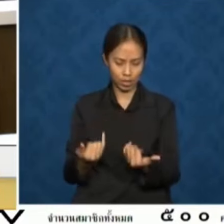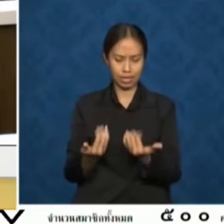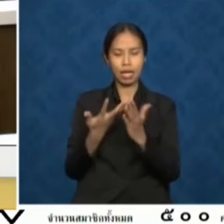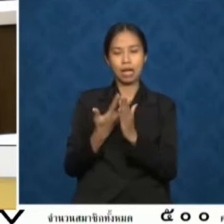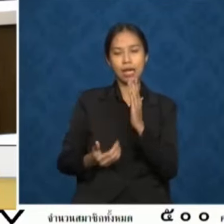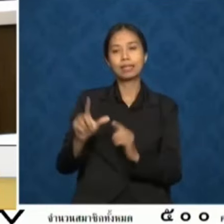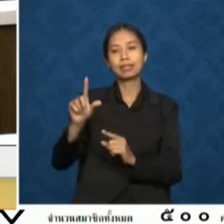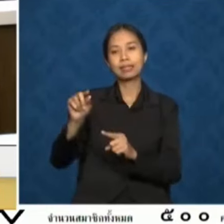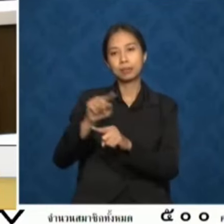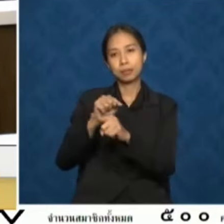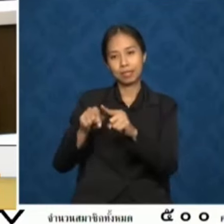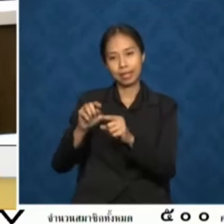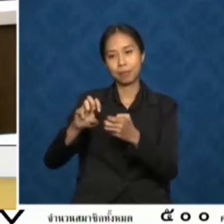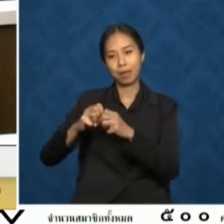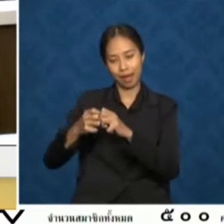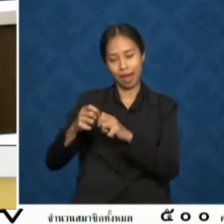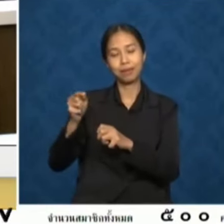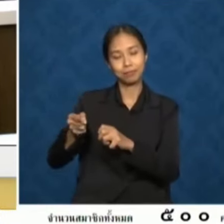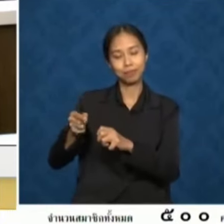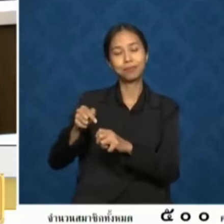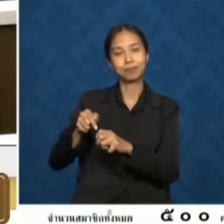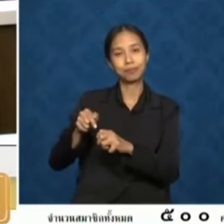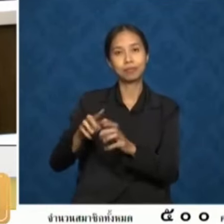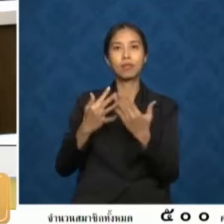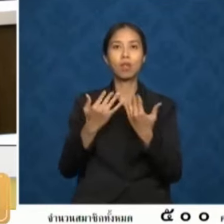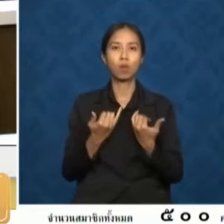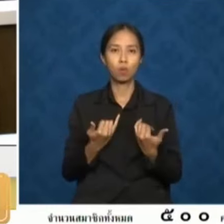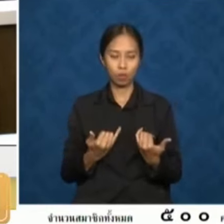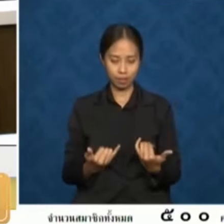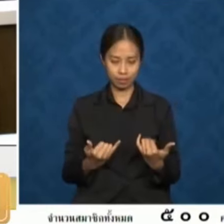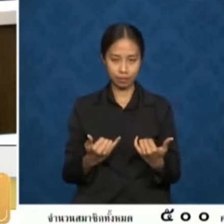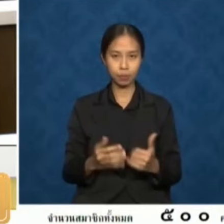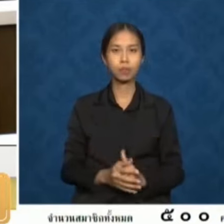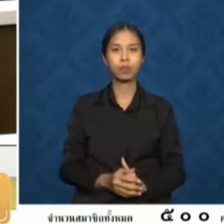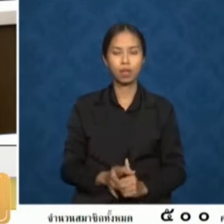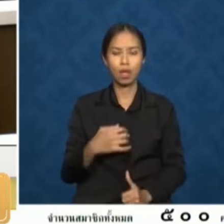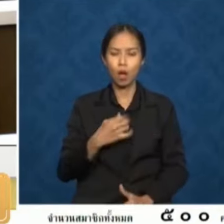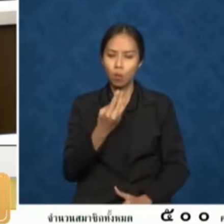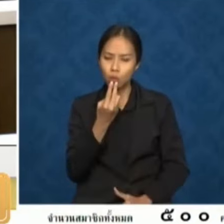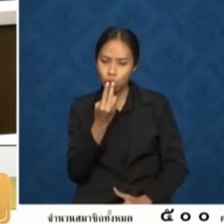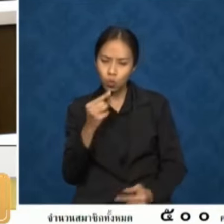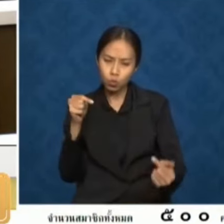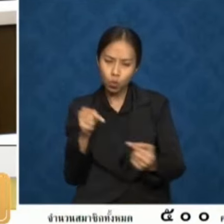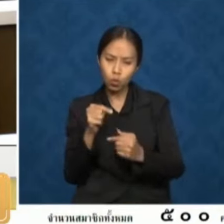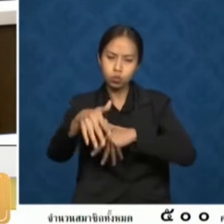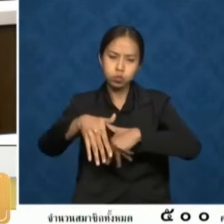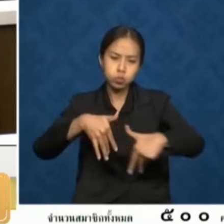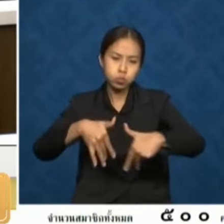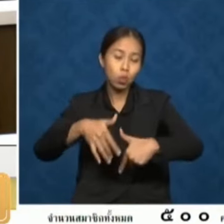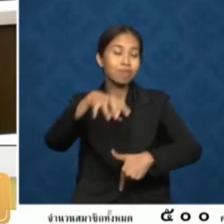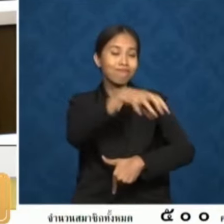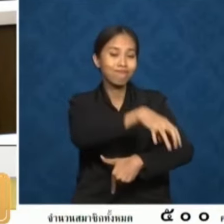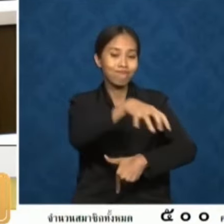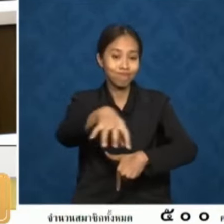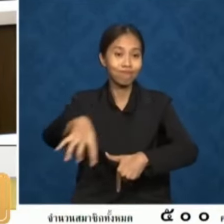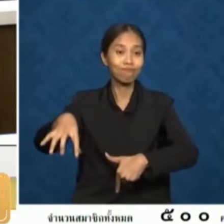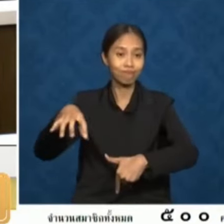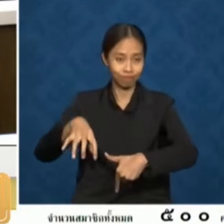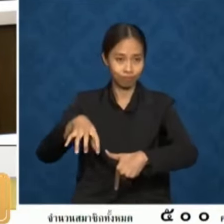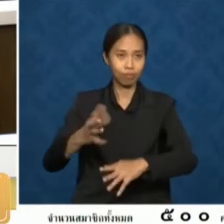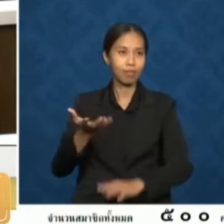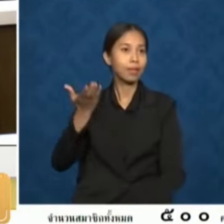ยังเหลือวันนี้พอมาดูเรื่องท้องถิ่นซึ่งตะกี้หลายประเด็น